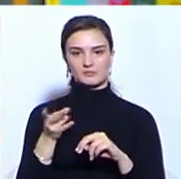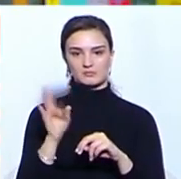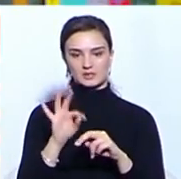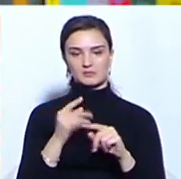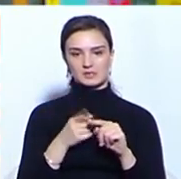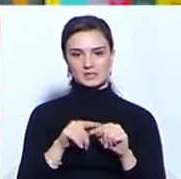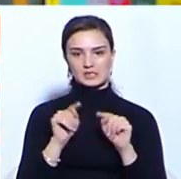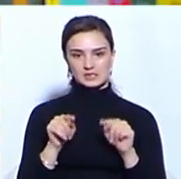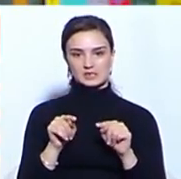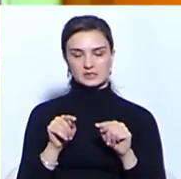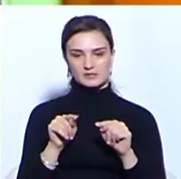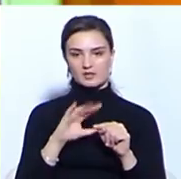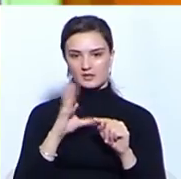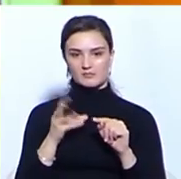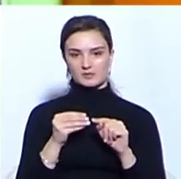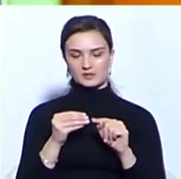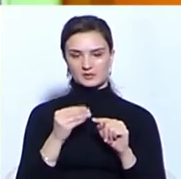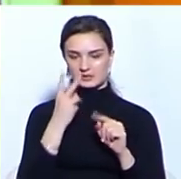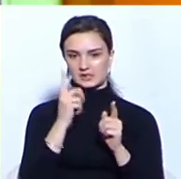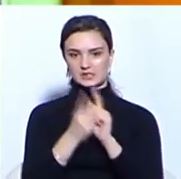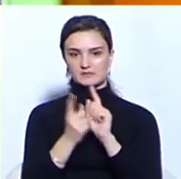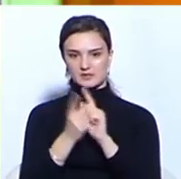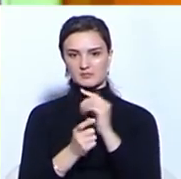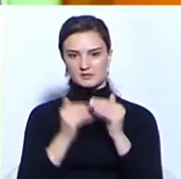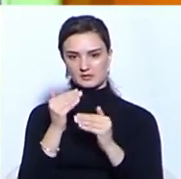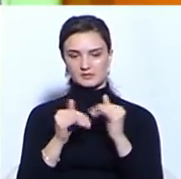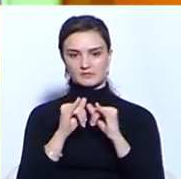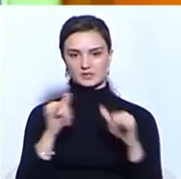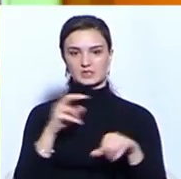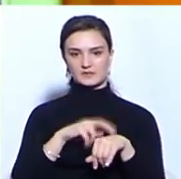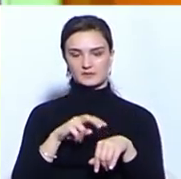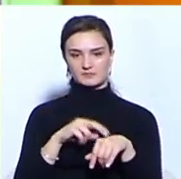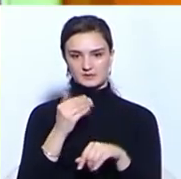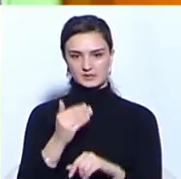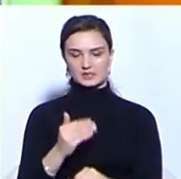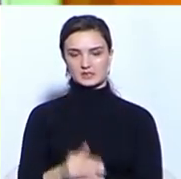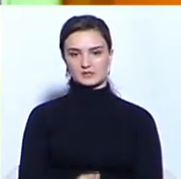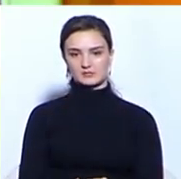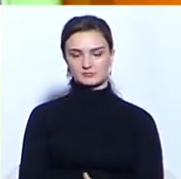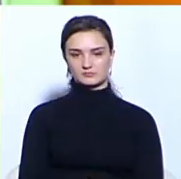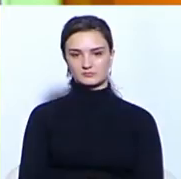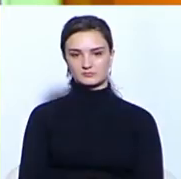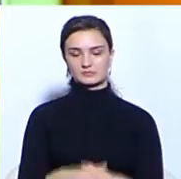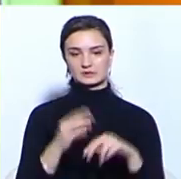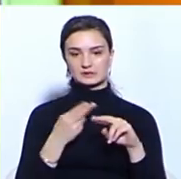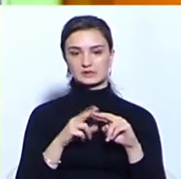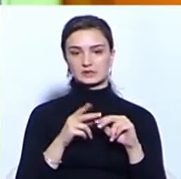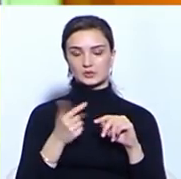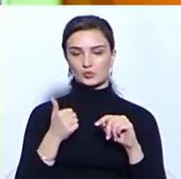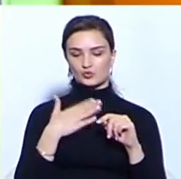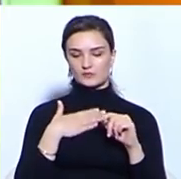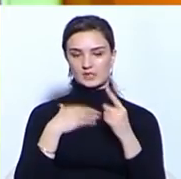აი ეს მიდგომები ჩვენს თვალწინ იცვლება. ვითარდება მედიცინა და იმის მიხედვით თუ როგორია